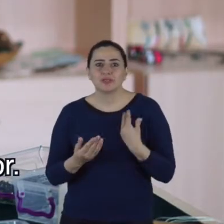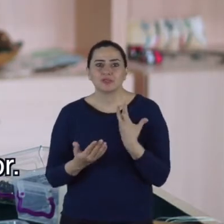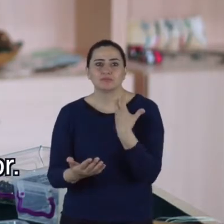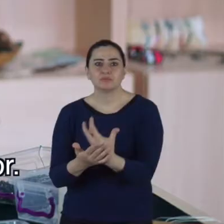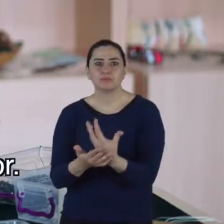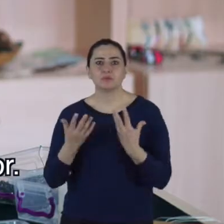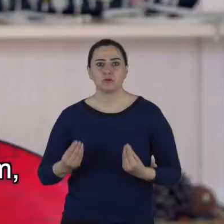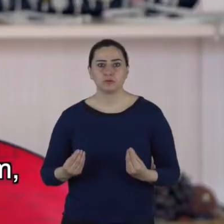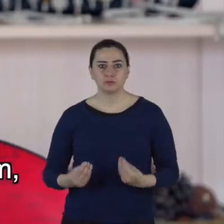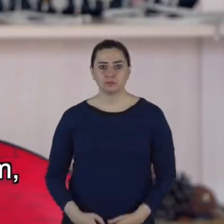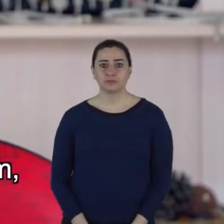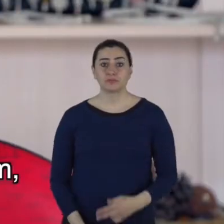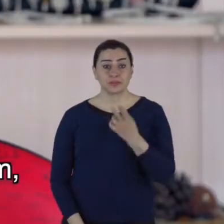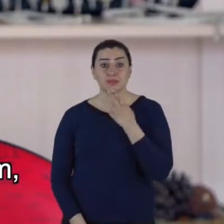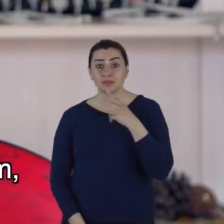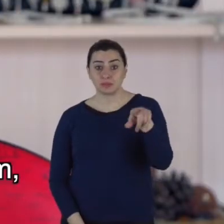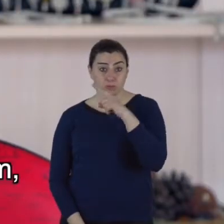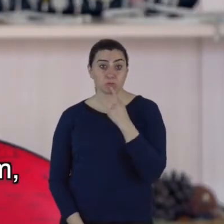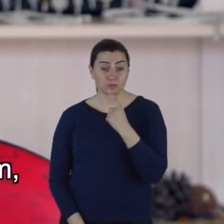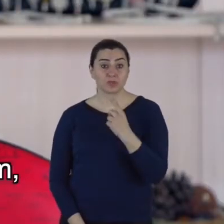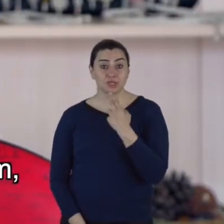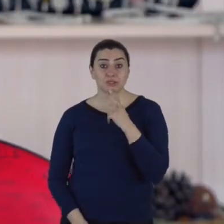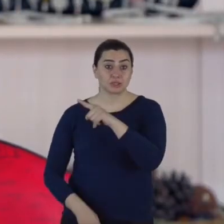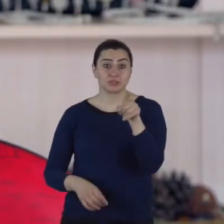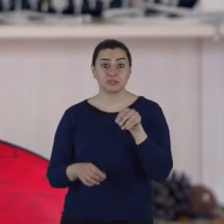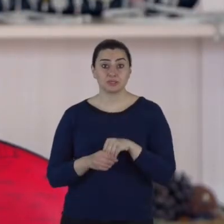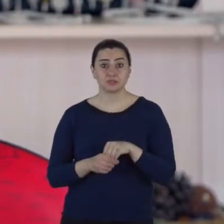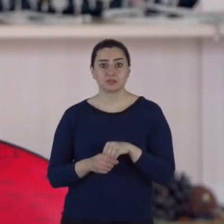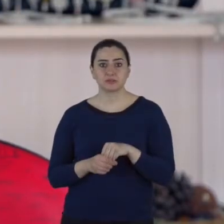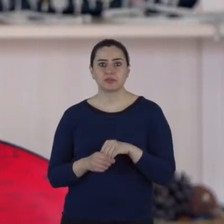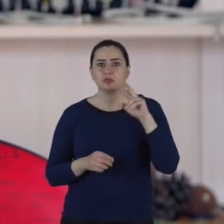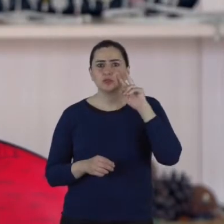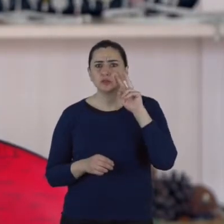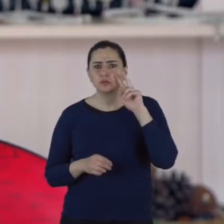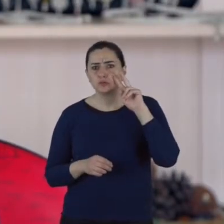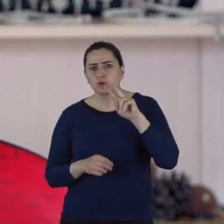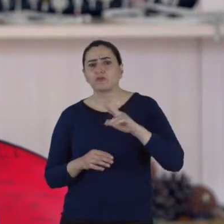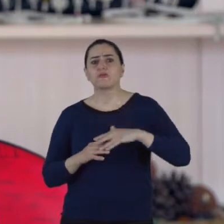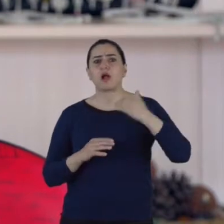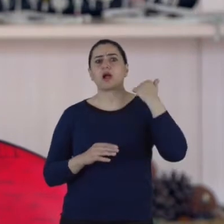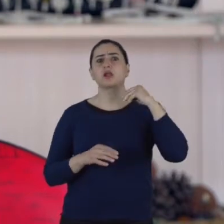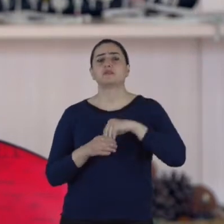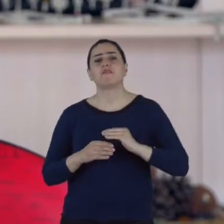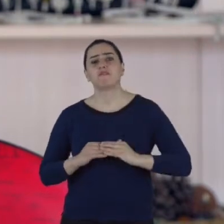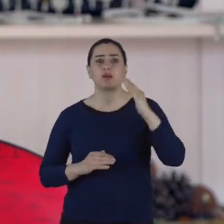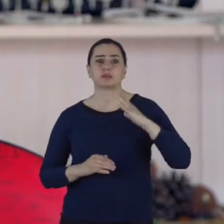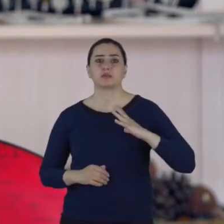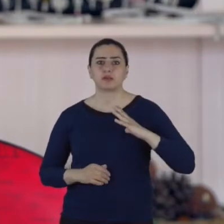ürüne yansıyor. Özellikle bayanlar için söylüyorum, kadınlar için söylüyorum. Yani göründüklerinden